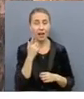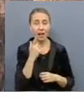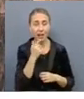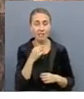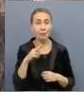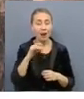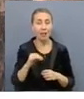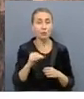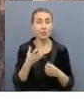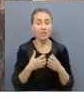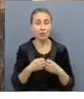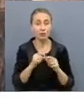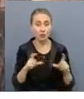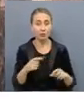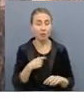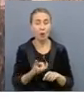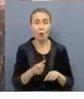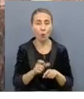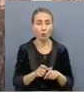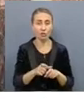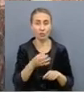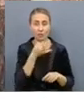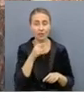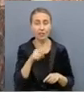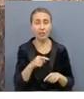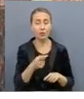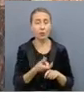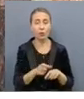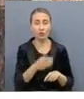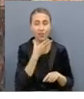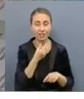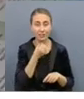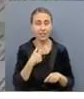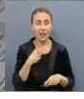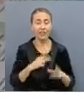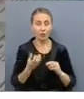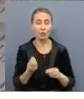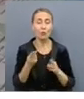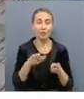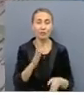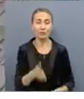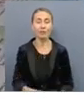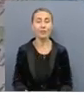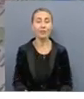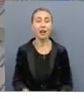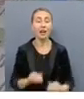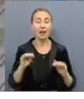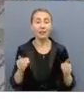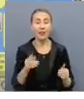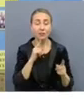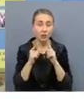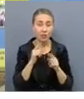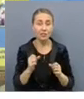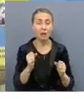школу. Мне очень понравилось, тут очень красиво. Я надеюсь, я еще приеду. В рамках форума состоялись